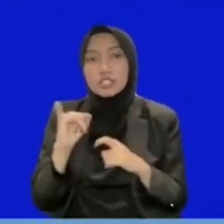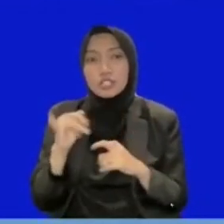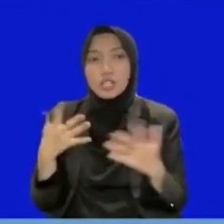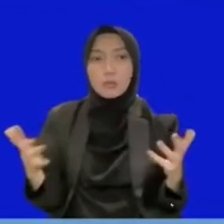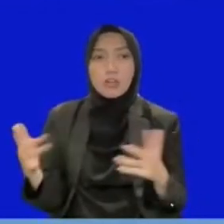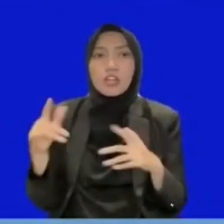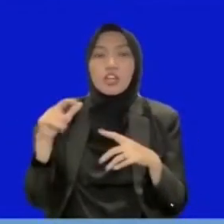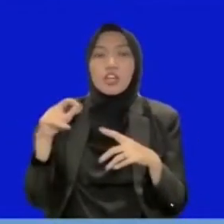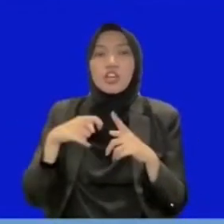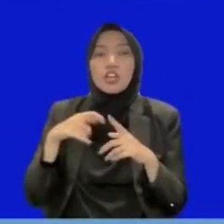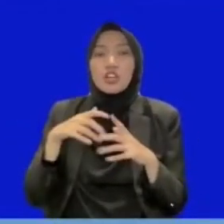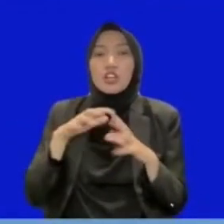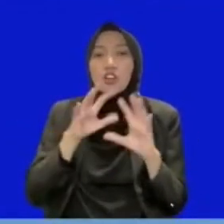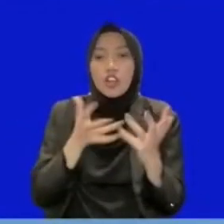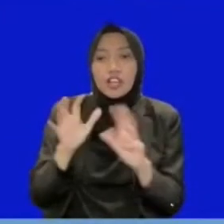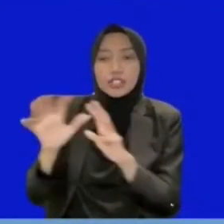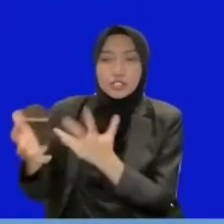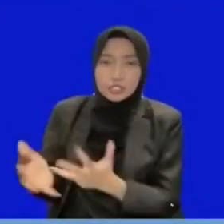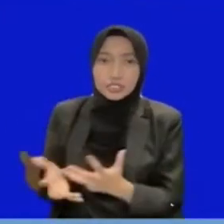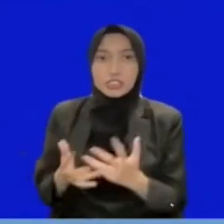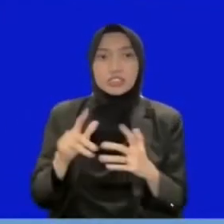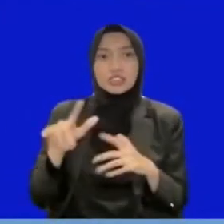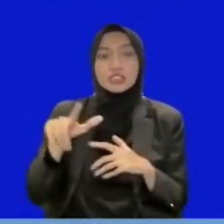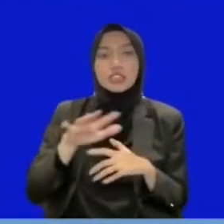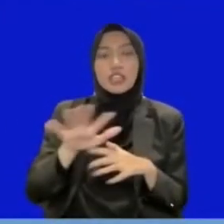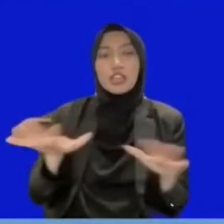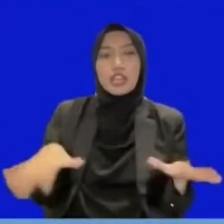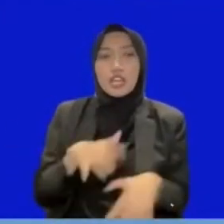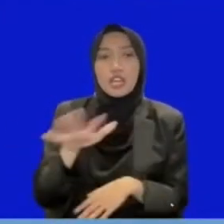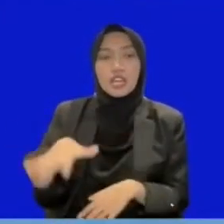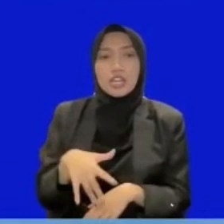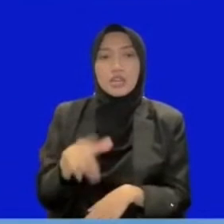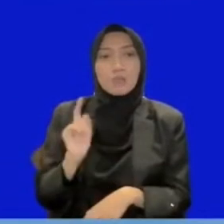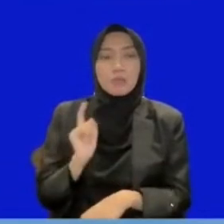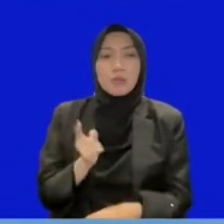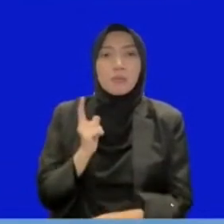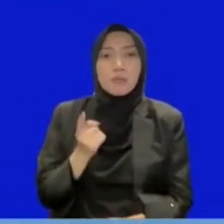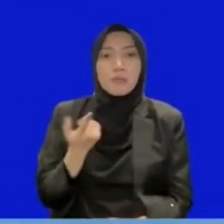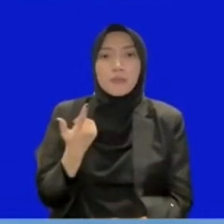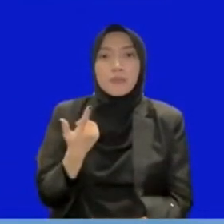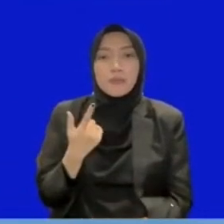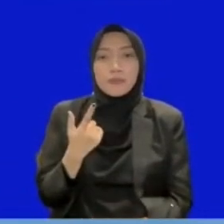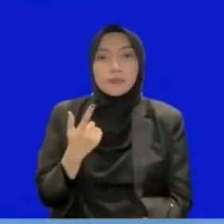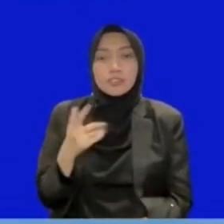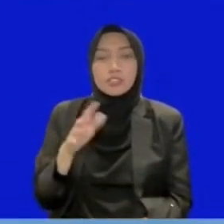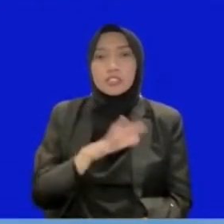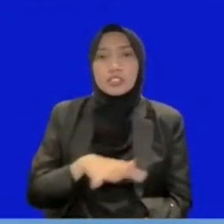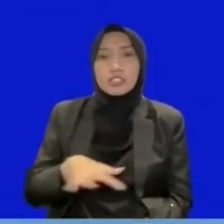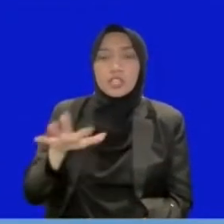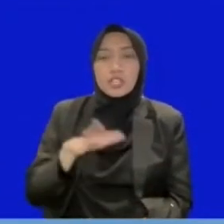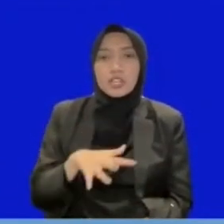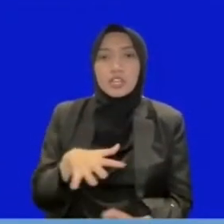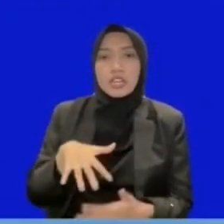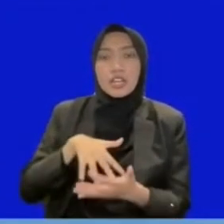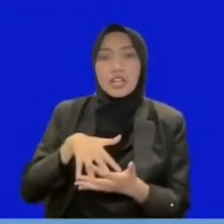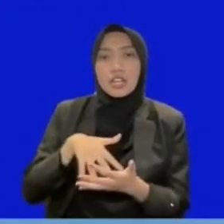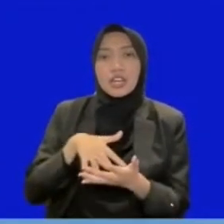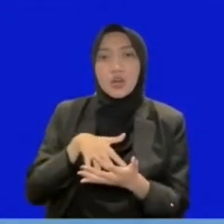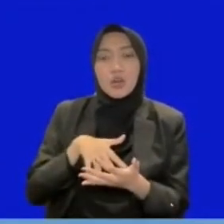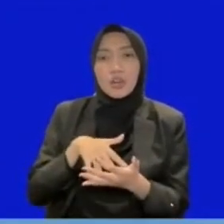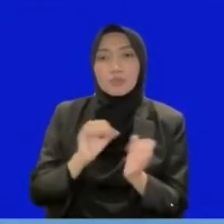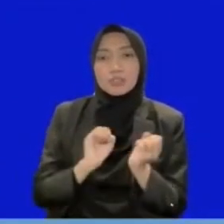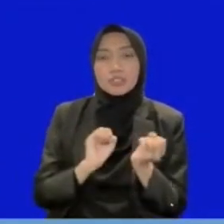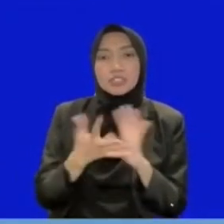untuk lahan. Karena kita itu di Sangiran itu adalah daerah yang rawan gitu ya dengan